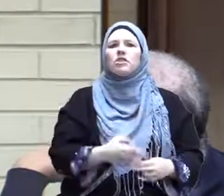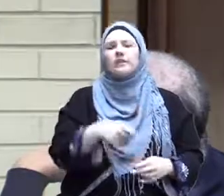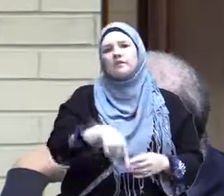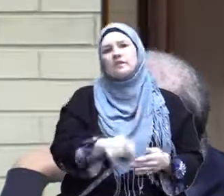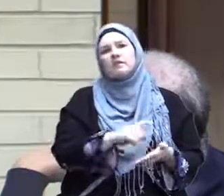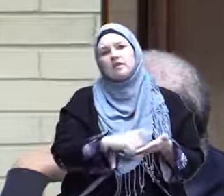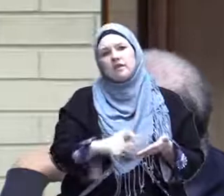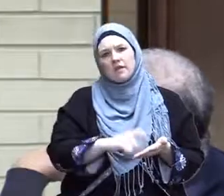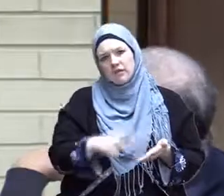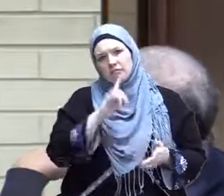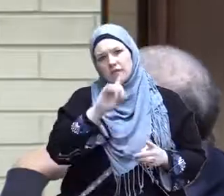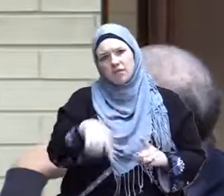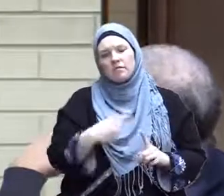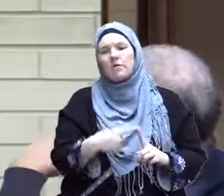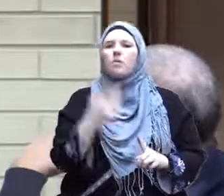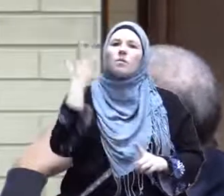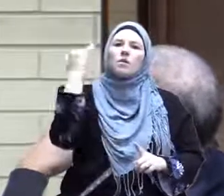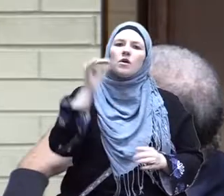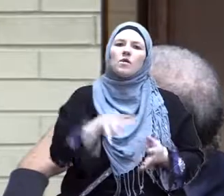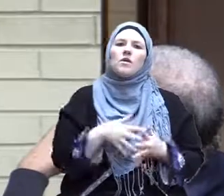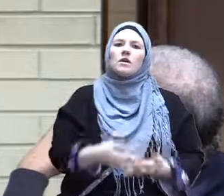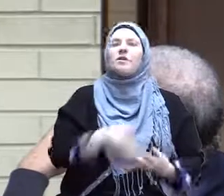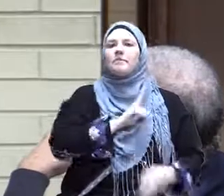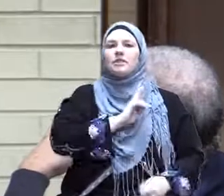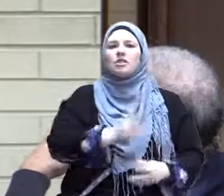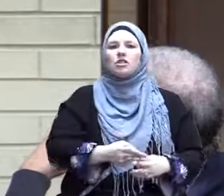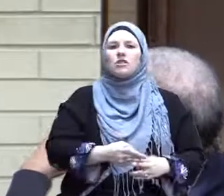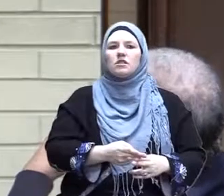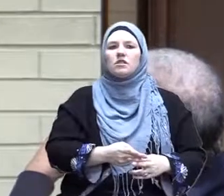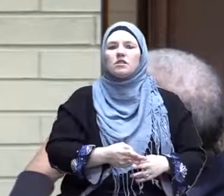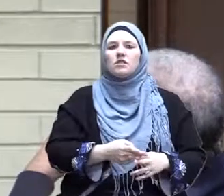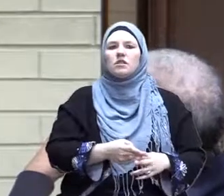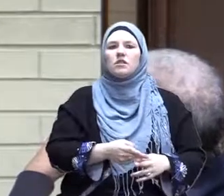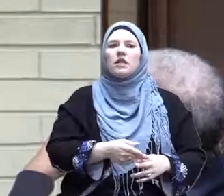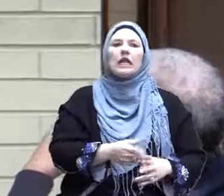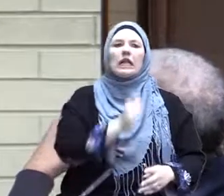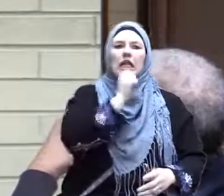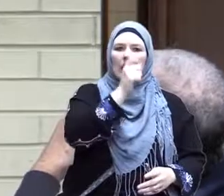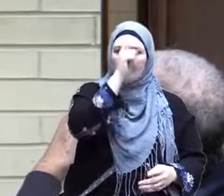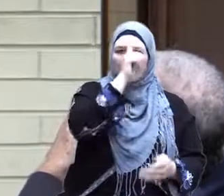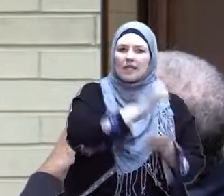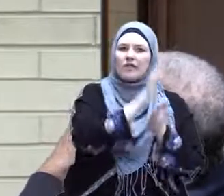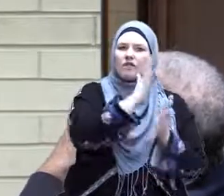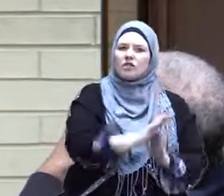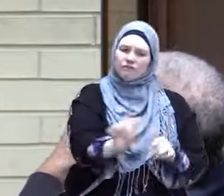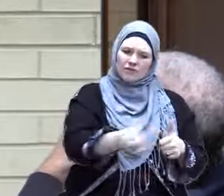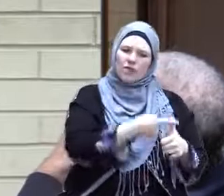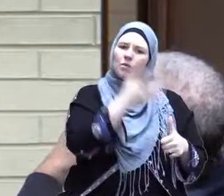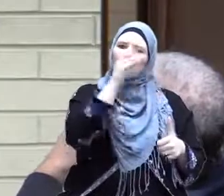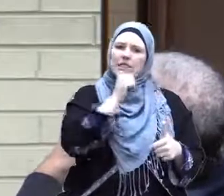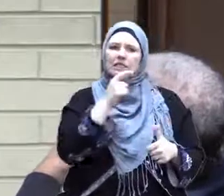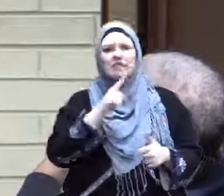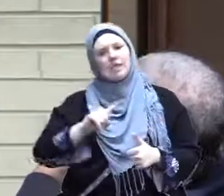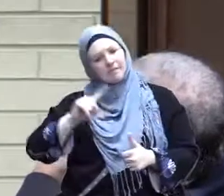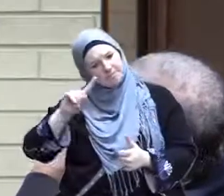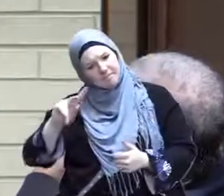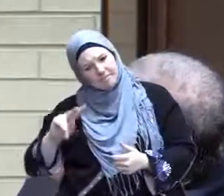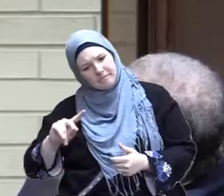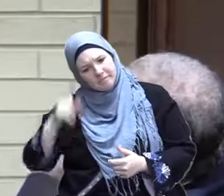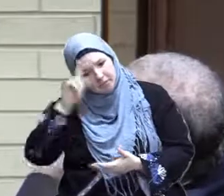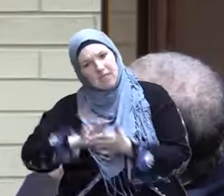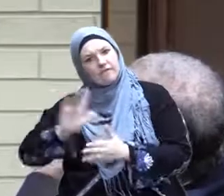this ayah that I'm citing, why is the Quran mentioning minkum kafir first? Why doesn't it say فَمِنْكُمْ